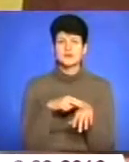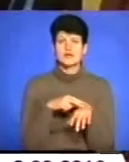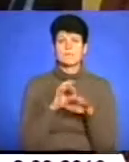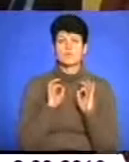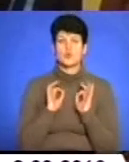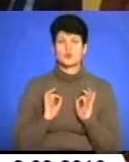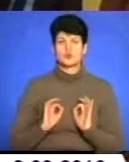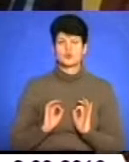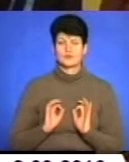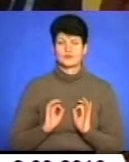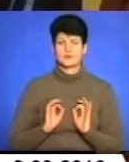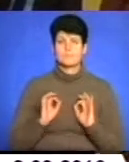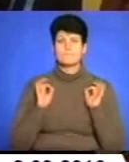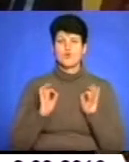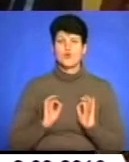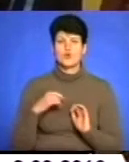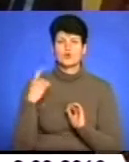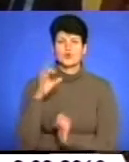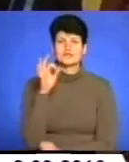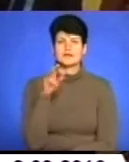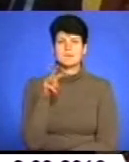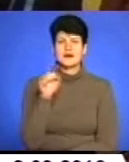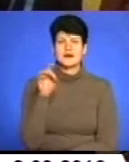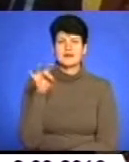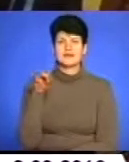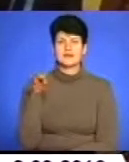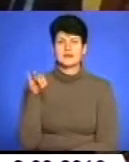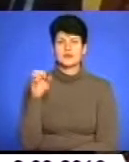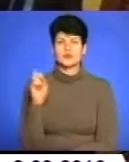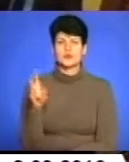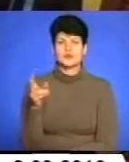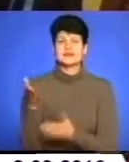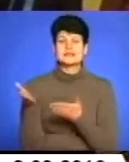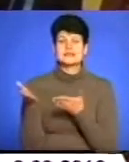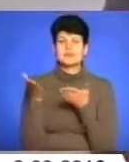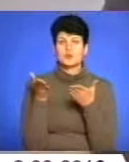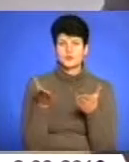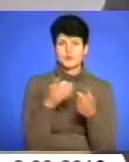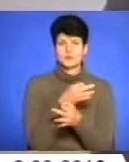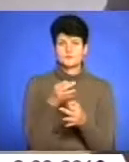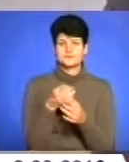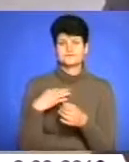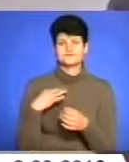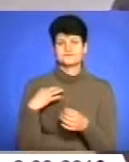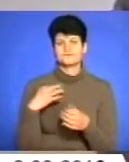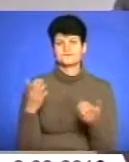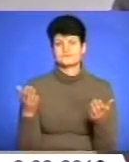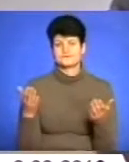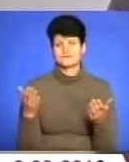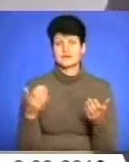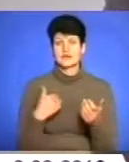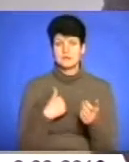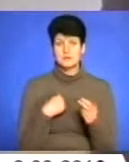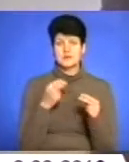прокуратури. Адже прокурор області Олександр Мартинюк запрошення на обговорення проігнорував. Як на мене, я